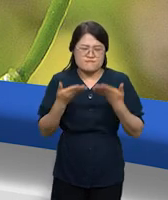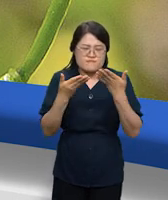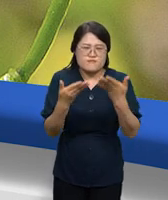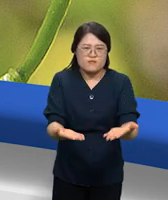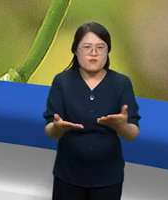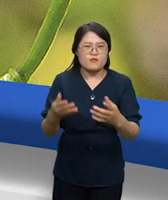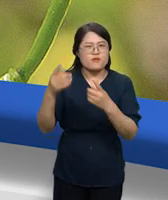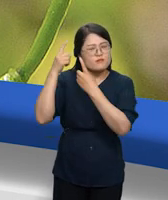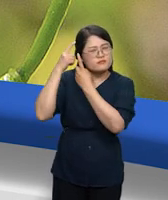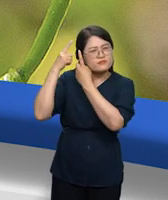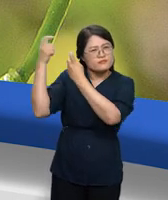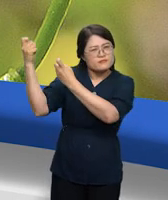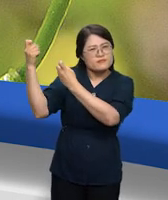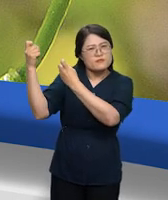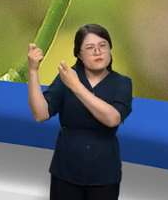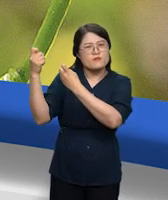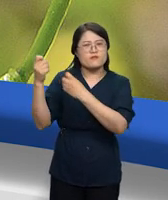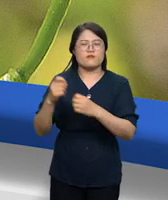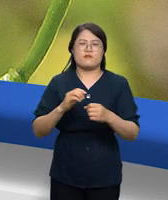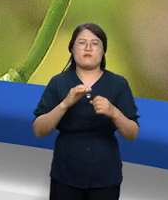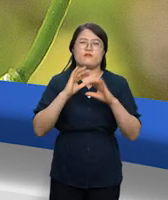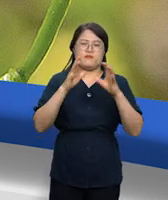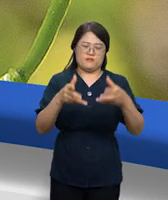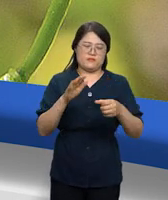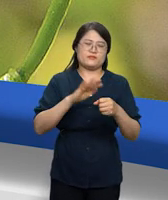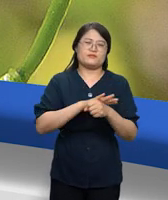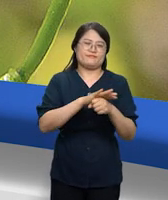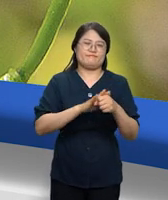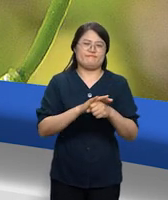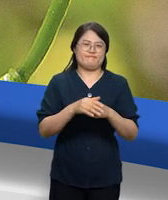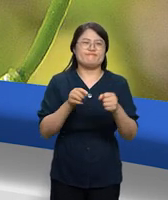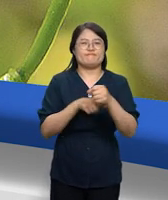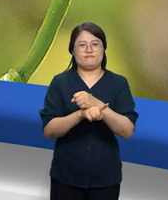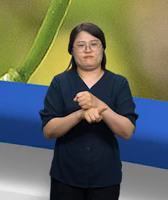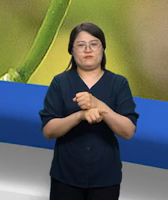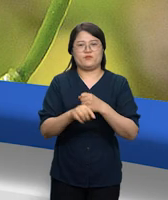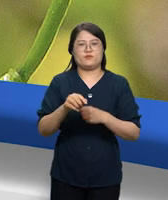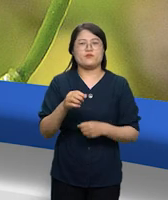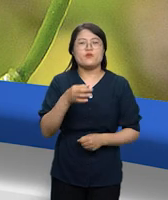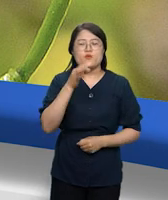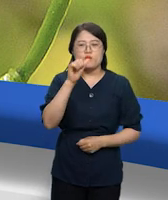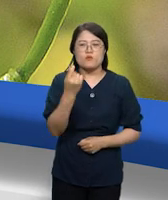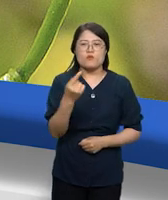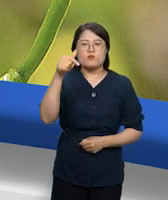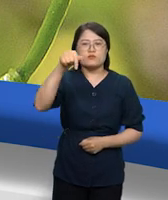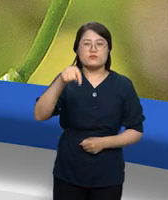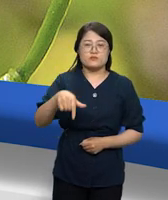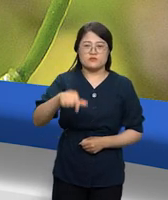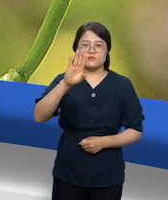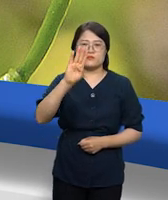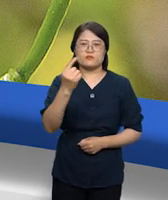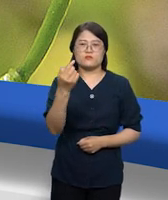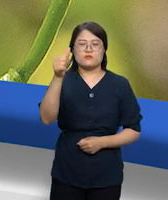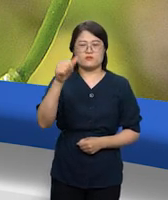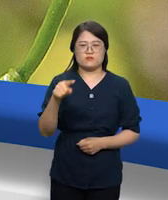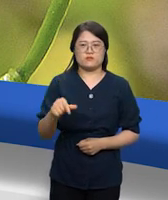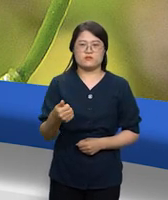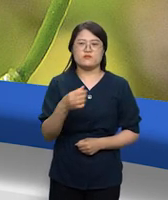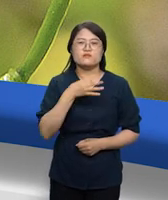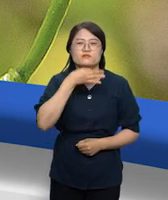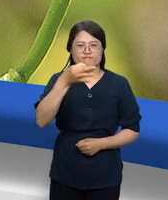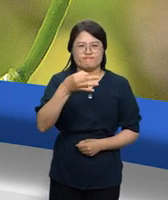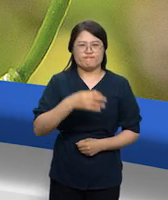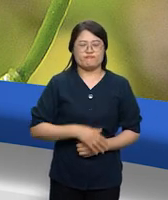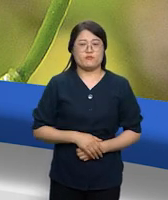피와 땀의 의미를 되새기고 애국심을 기르는 달이라는 뜻에서 호국 보훈의 달이라고 불리고 있는데요. 그